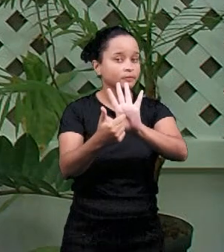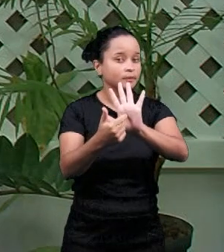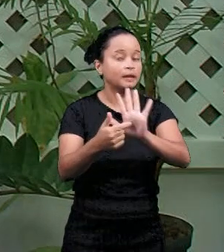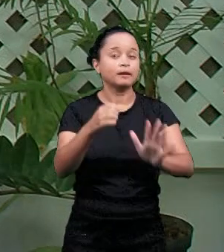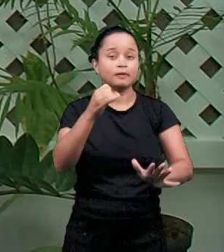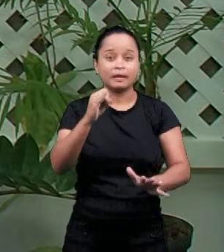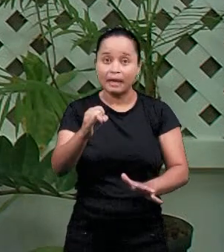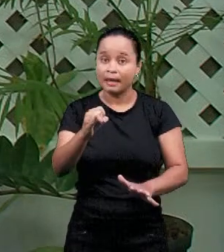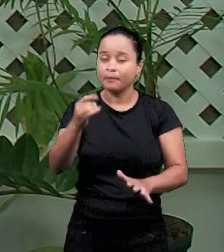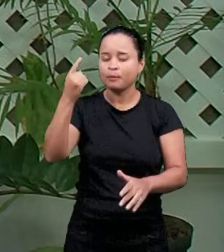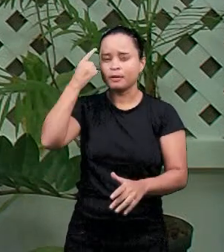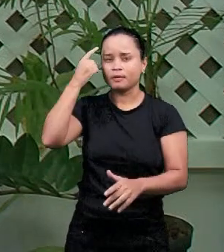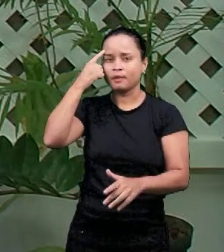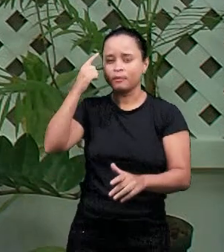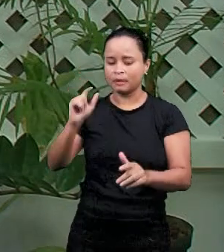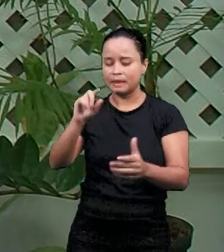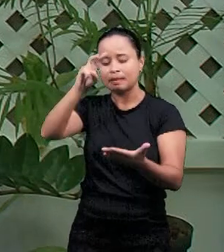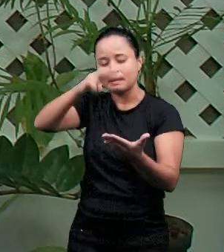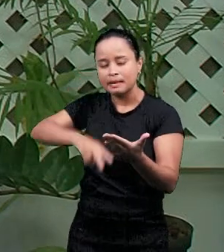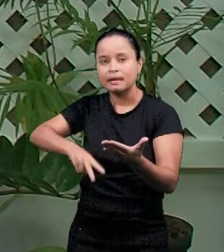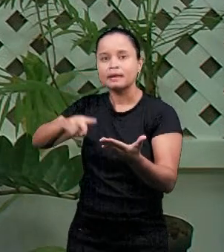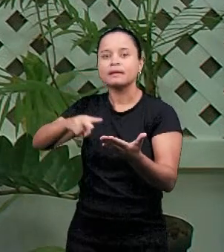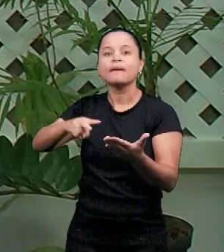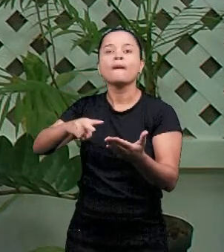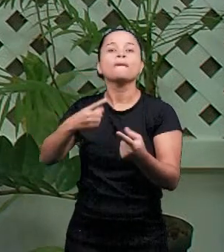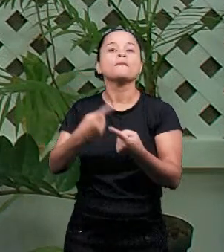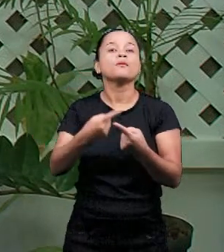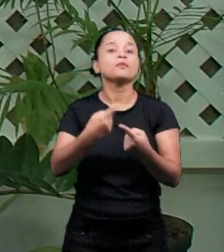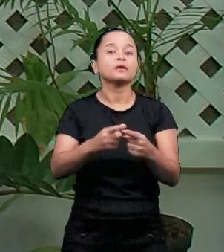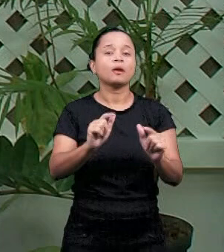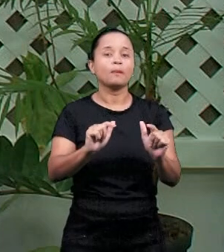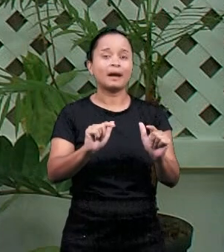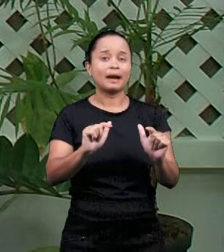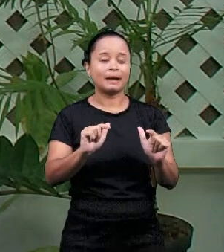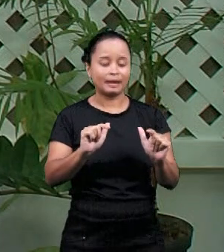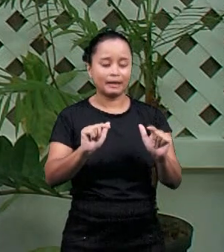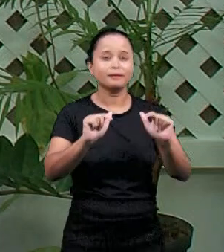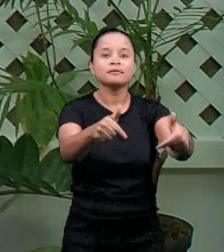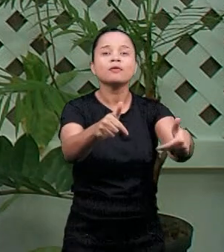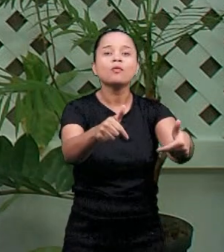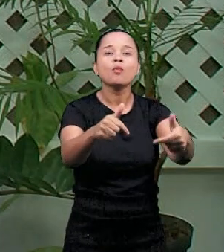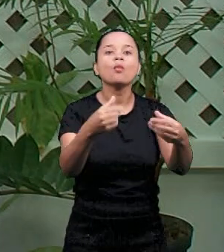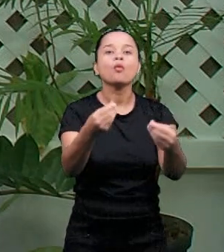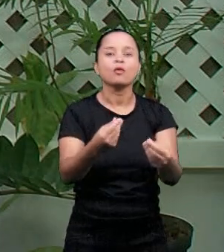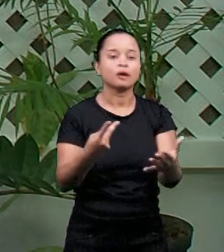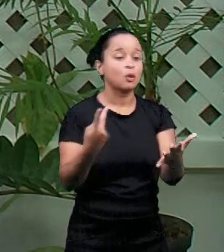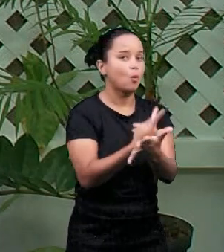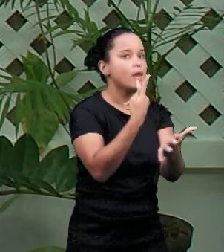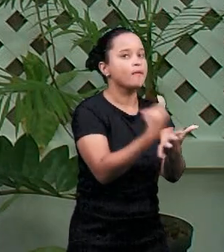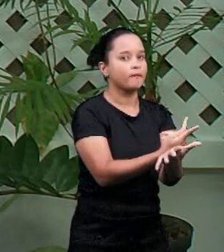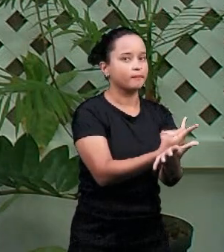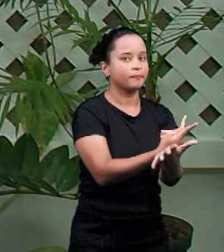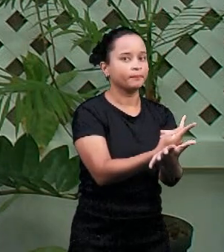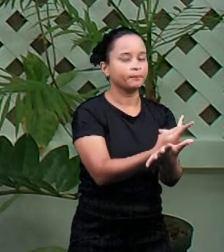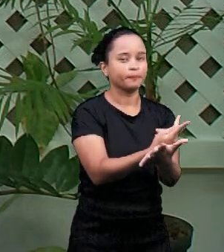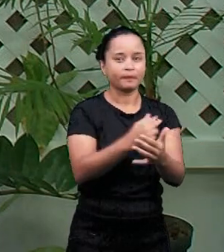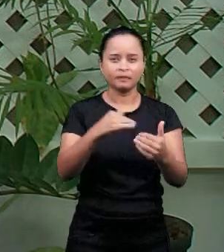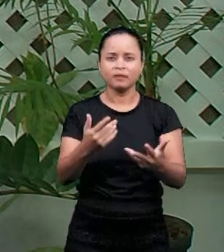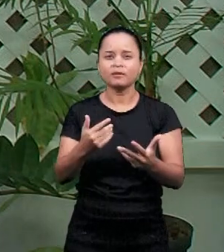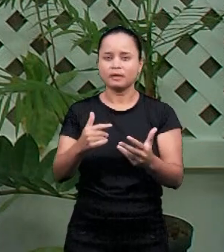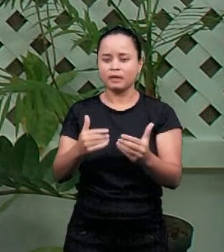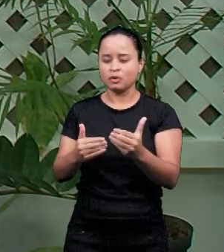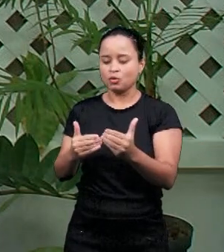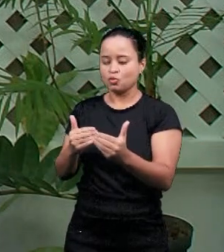renier. C'est une opération de l'erreur. Regardez bien, renier l'opération du Saint-Esprit dans le processus